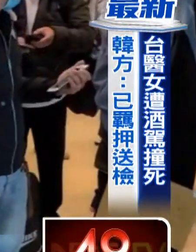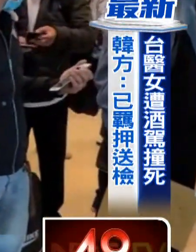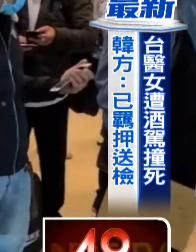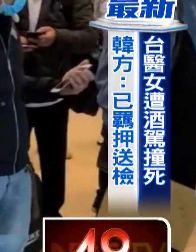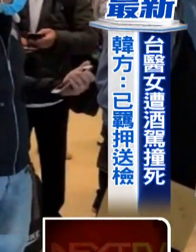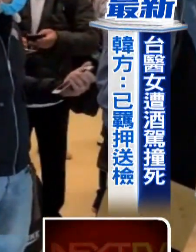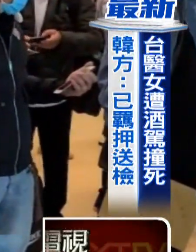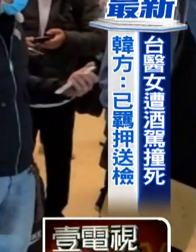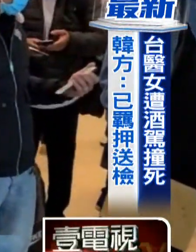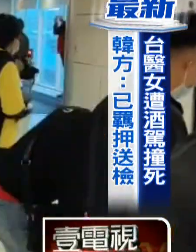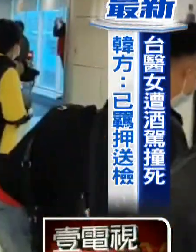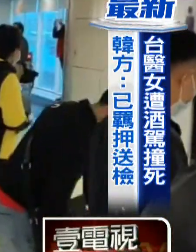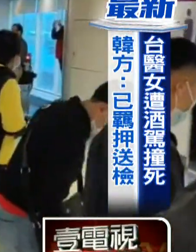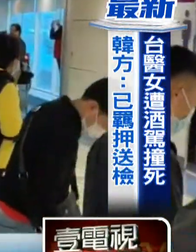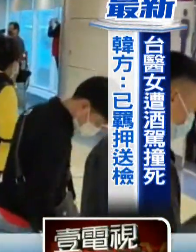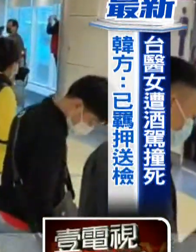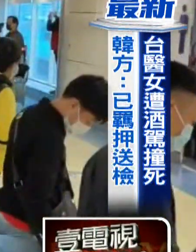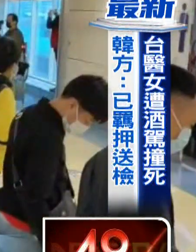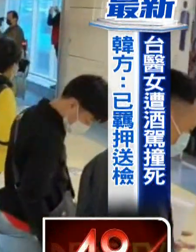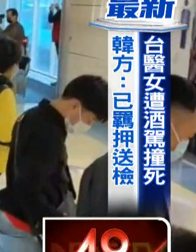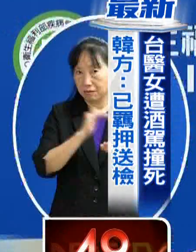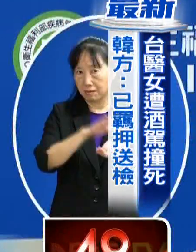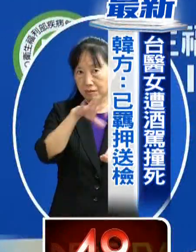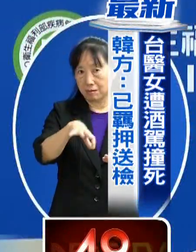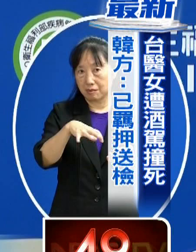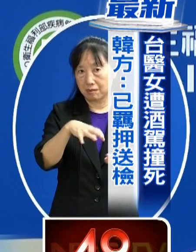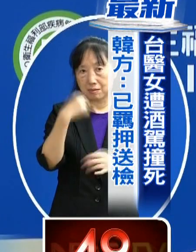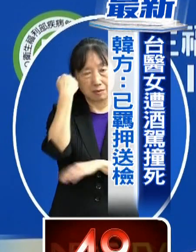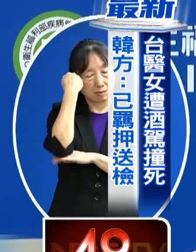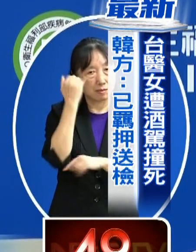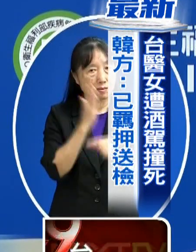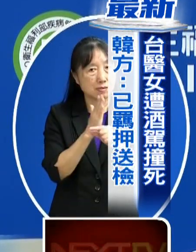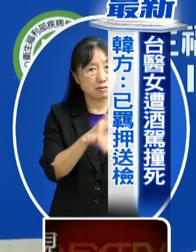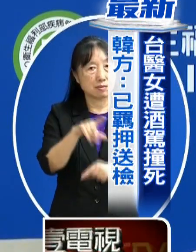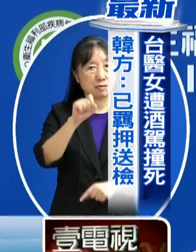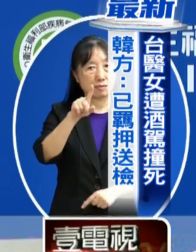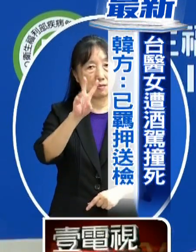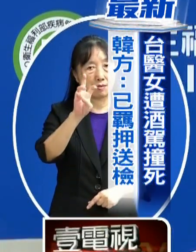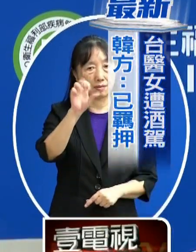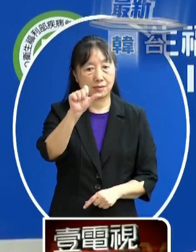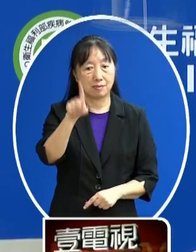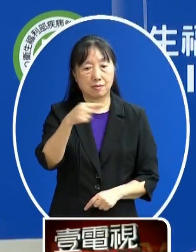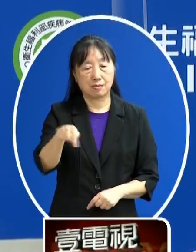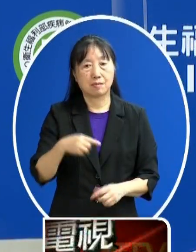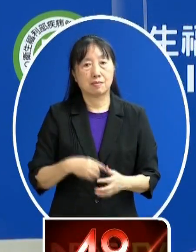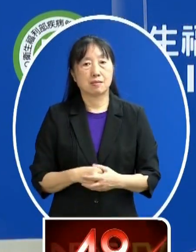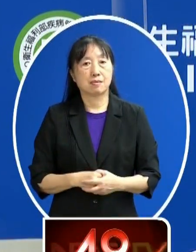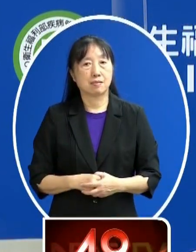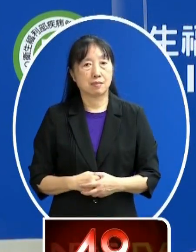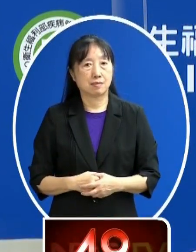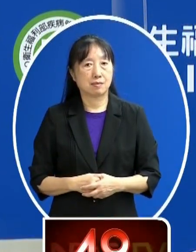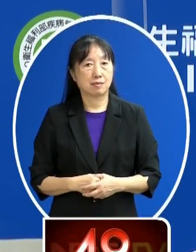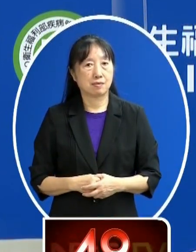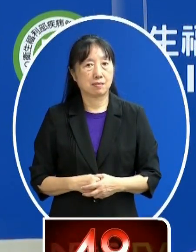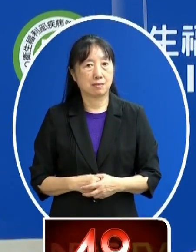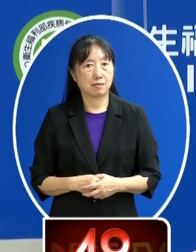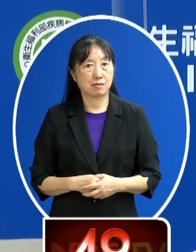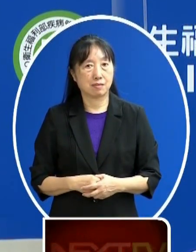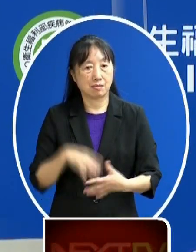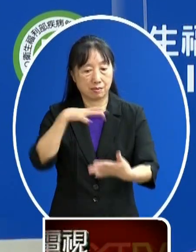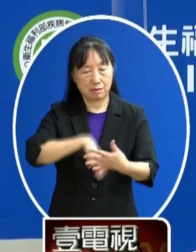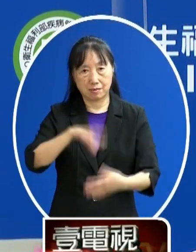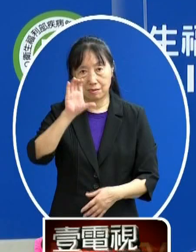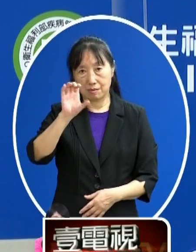大约80万元计算，恐怕将近1亿元。 在住院的135位，有135位，那其中